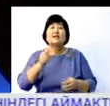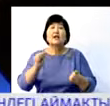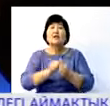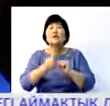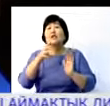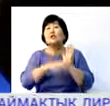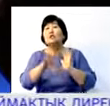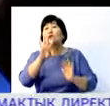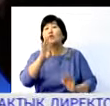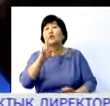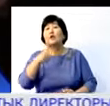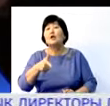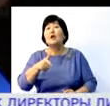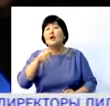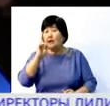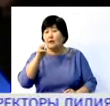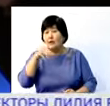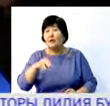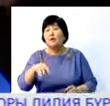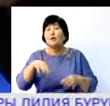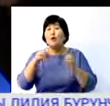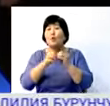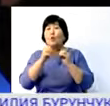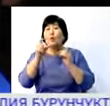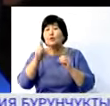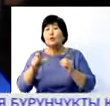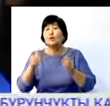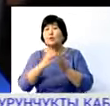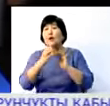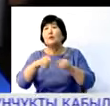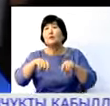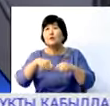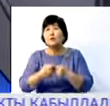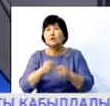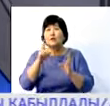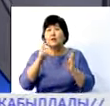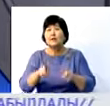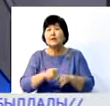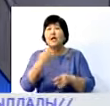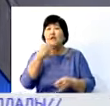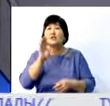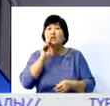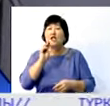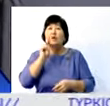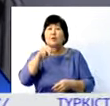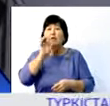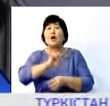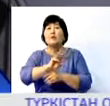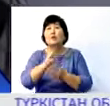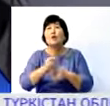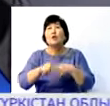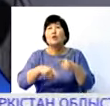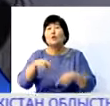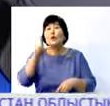84 шақырымында 10 жолаушысы бар бұзылып тұрған жолаушылар автобусын тауып, зардап шегушілерді ыстық шаймен қамтамасыз еткен. Мұнан